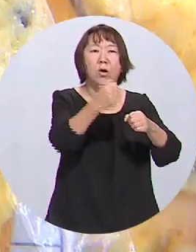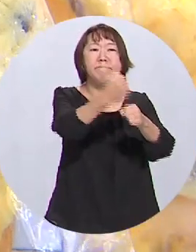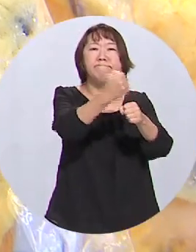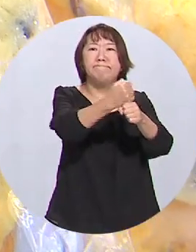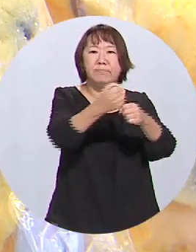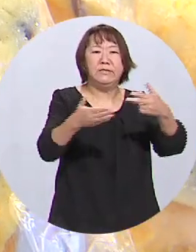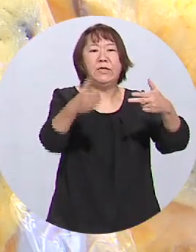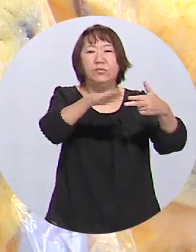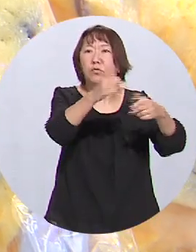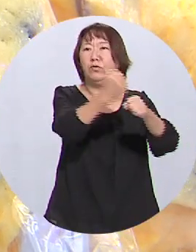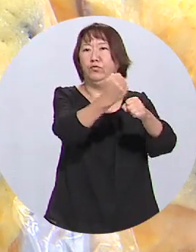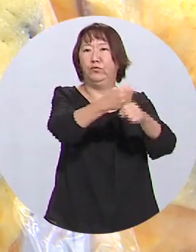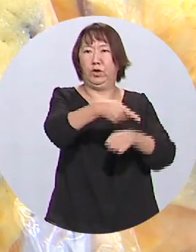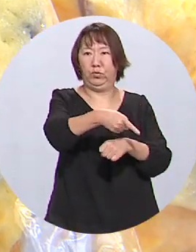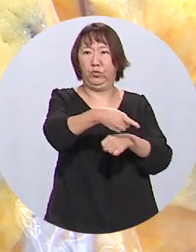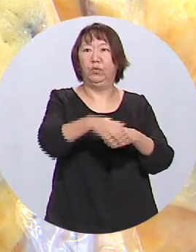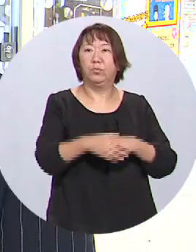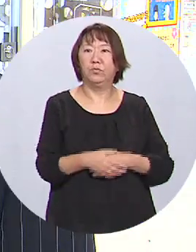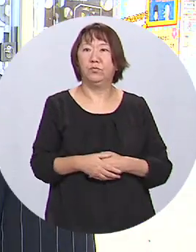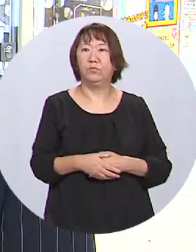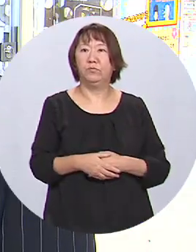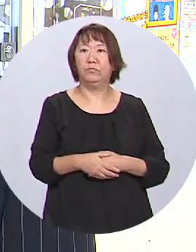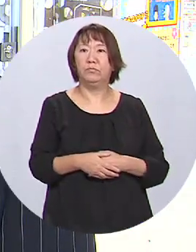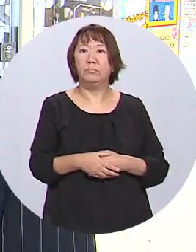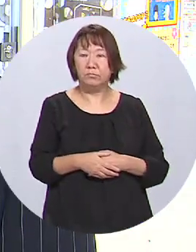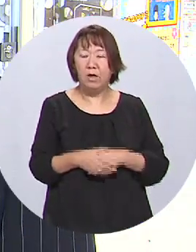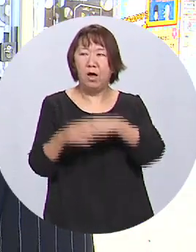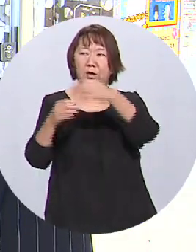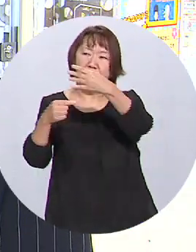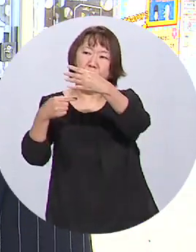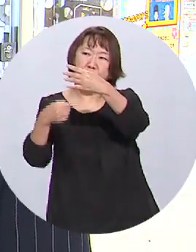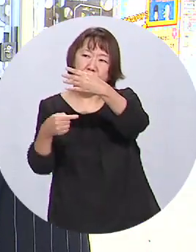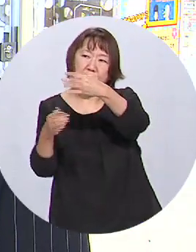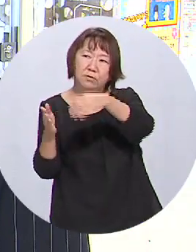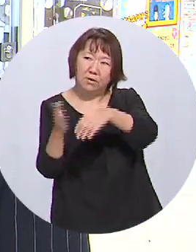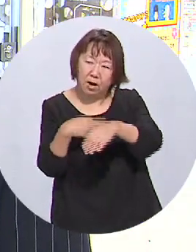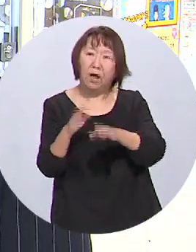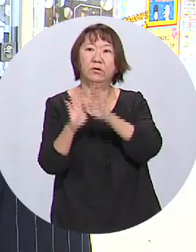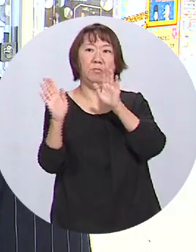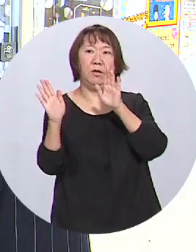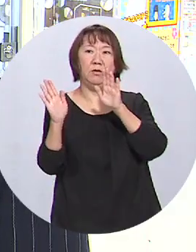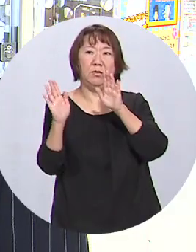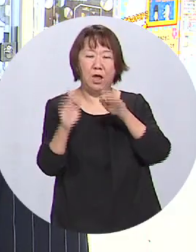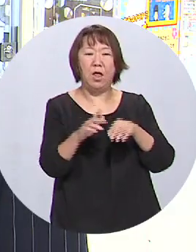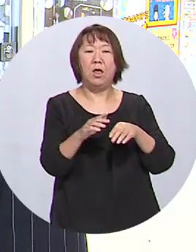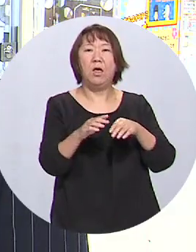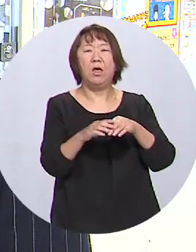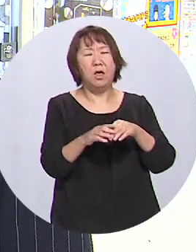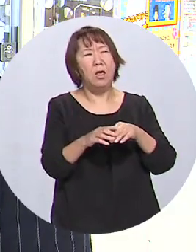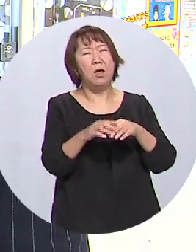で作られています。 4月の1日から始めて、15日